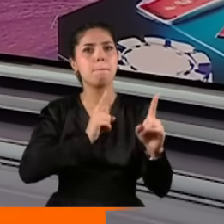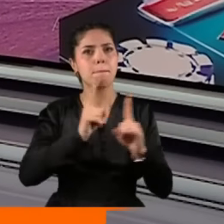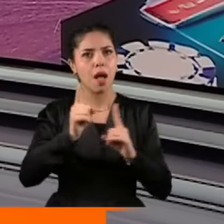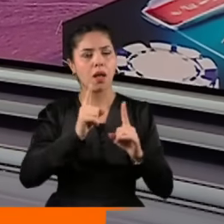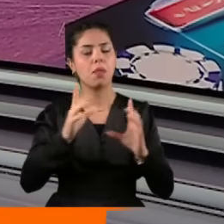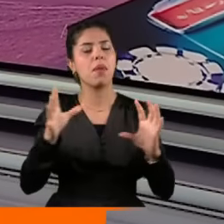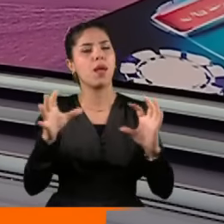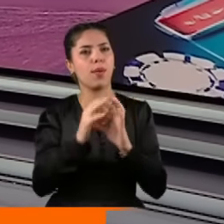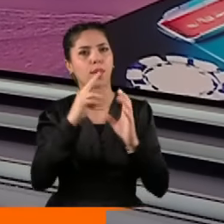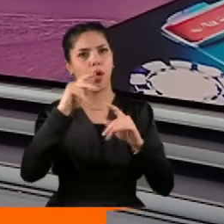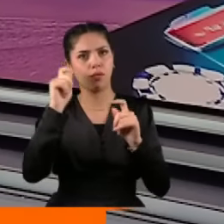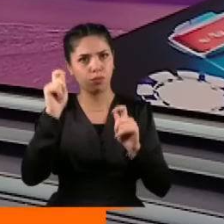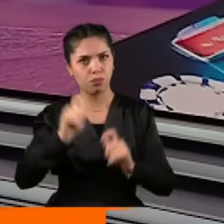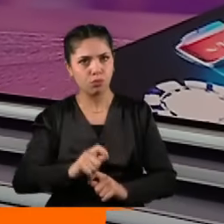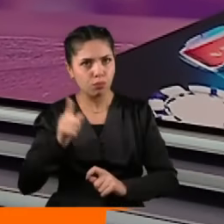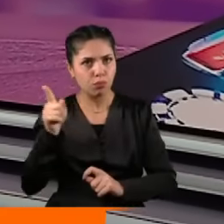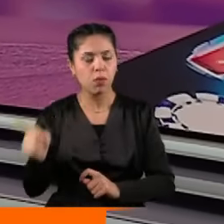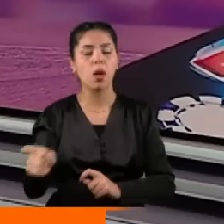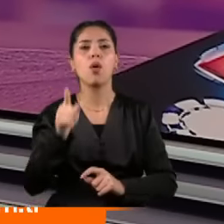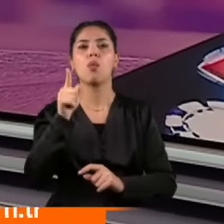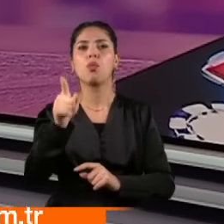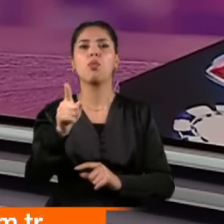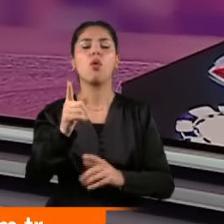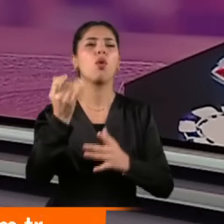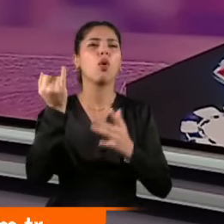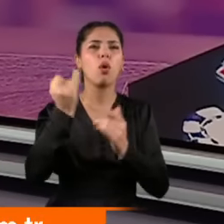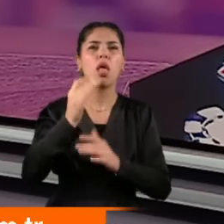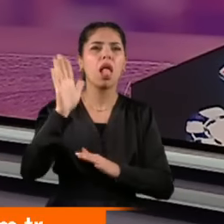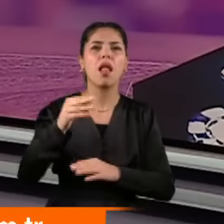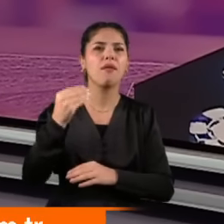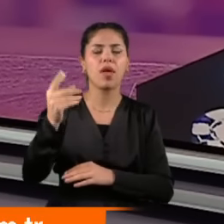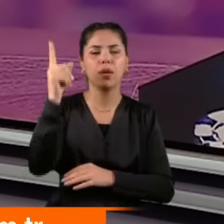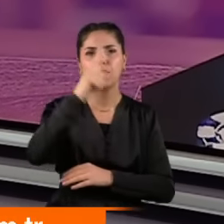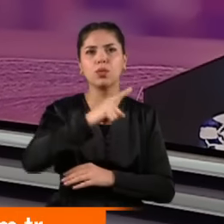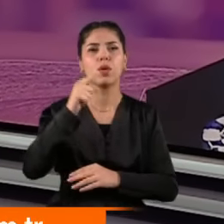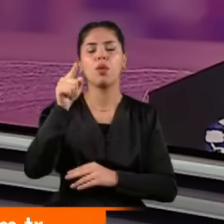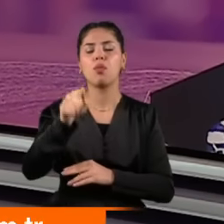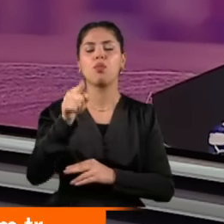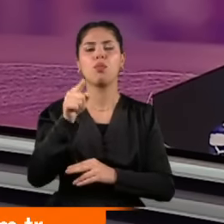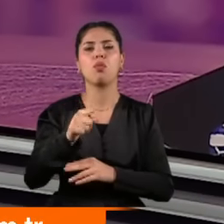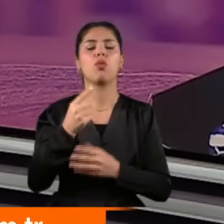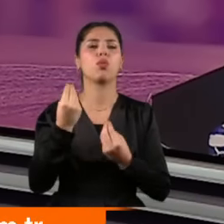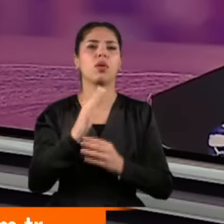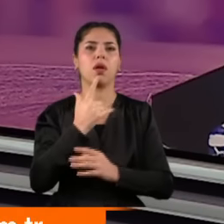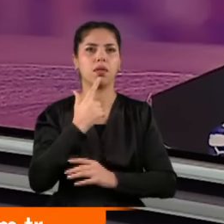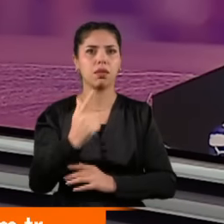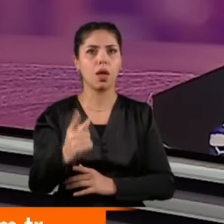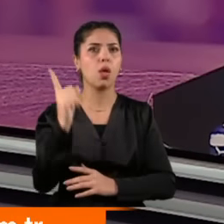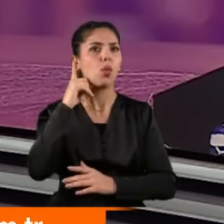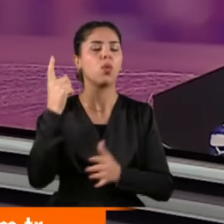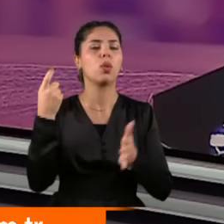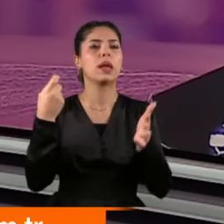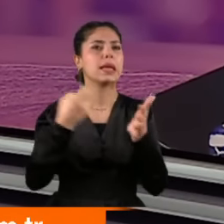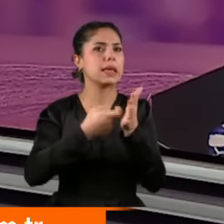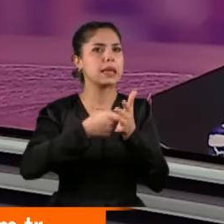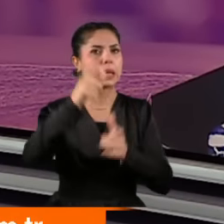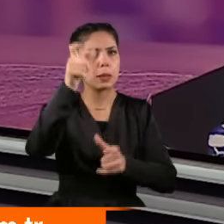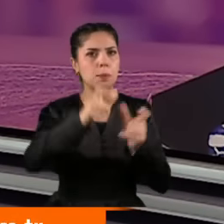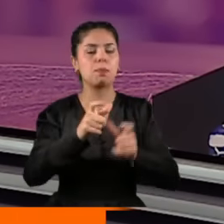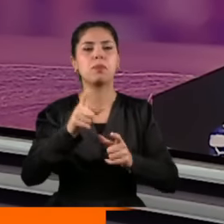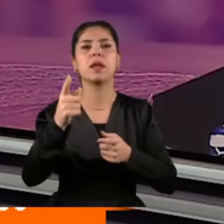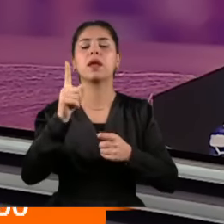siyasetiyle bir yere varılamayacağının örneği yorumunu yaptı. Bir diğer konu da ünlü isimlerle başlayıp fenomenlere kadar uzanan sanal